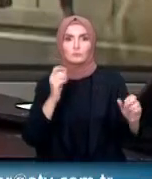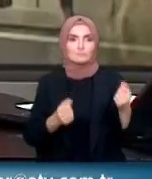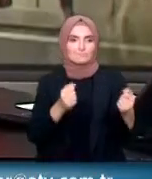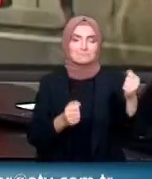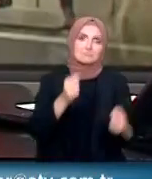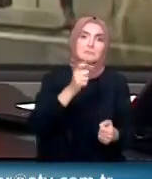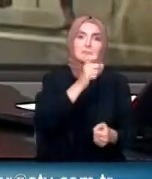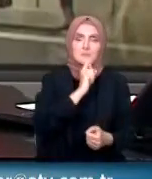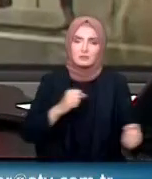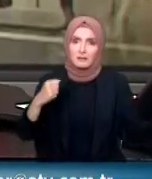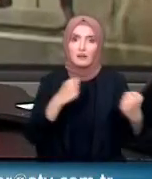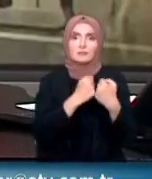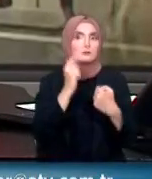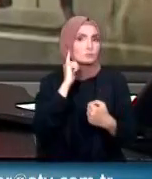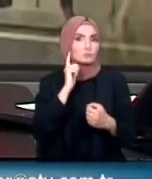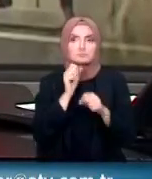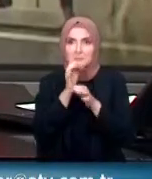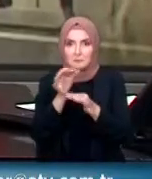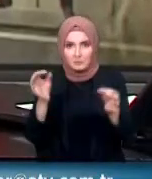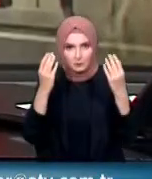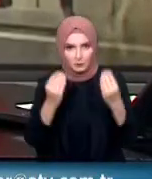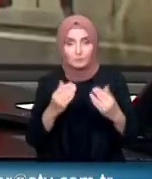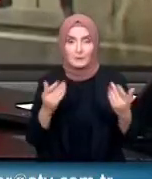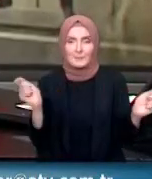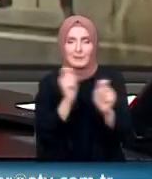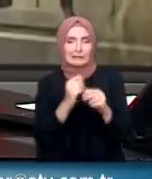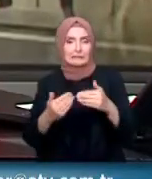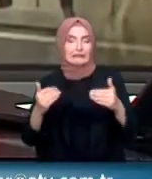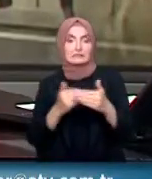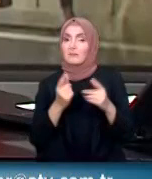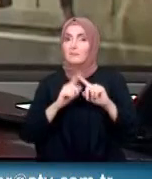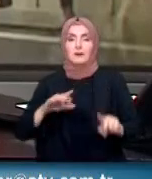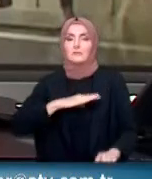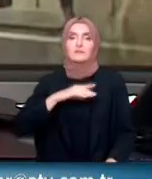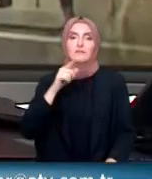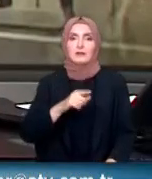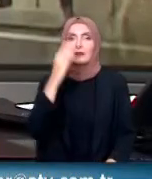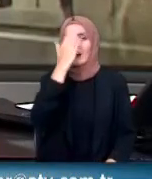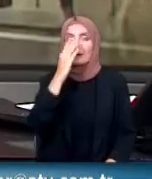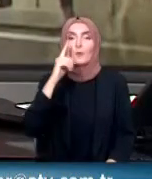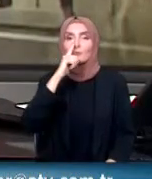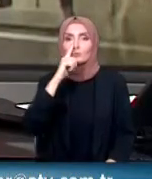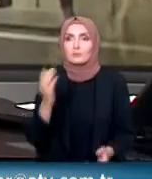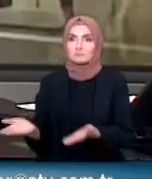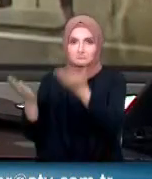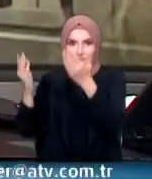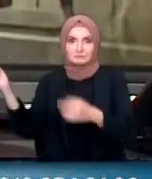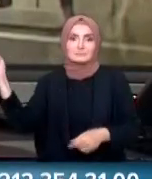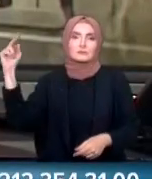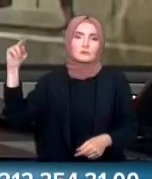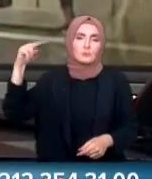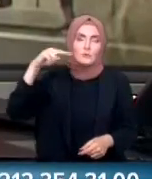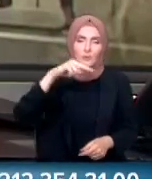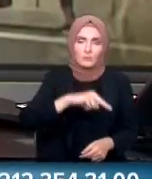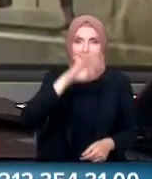arkasında esasında çok daha fazlası vardı. Karabük'ten yola çıkan otobüs İstanbul'a giriş yaptıktan kısa bir süre sonra yoldan